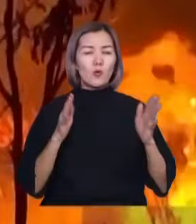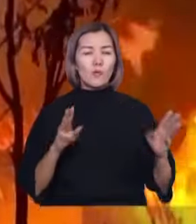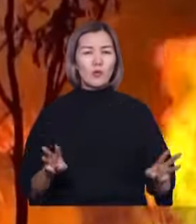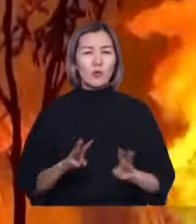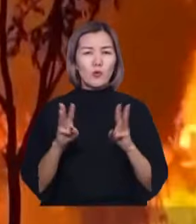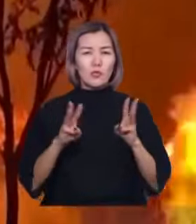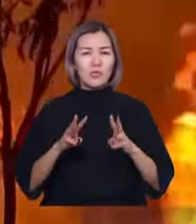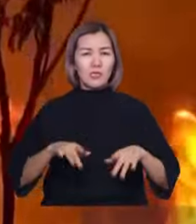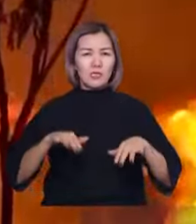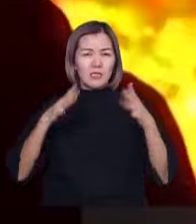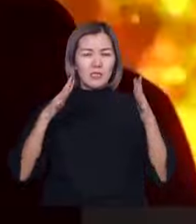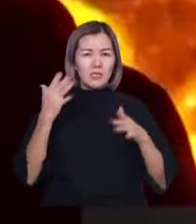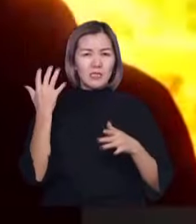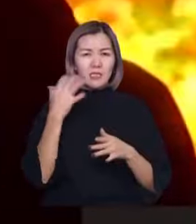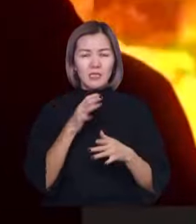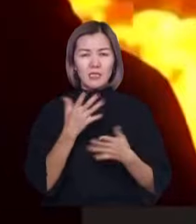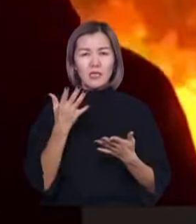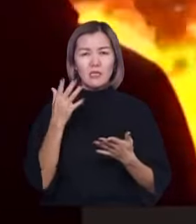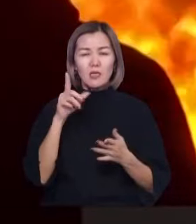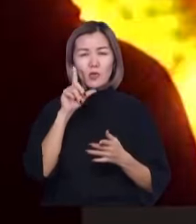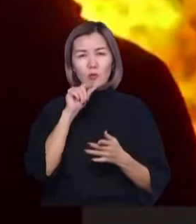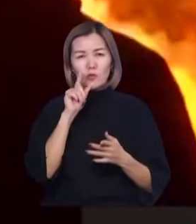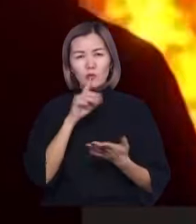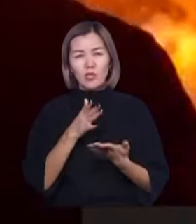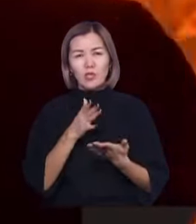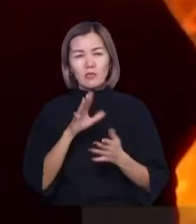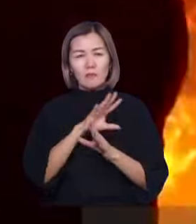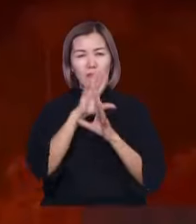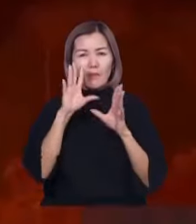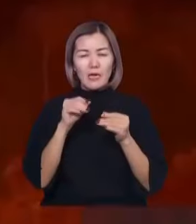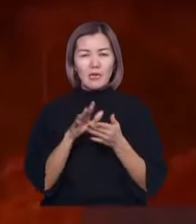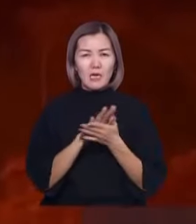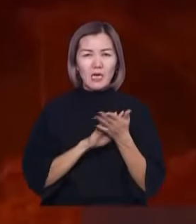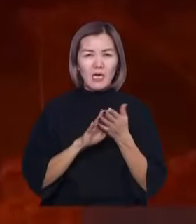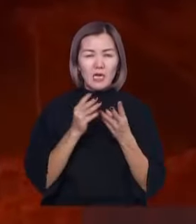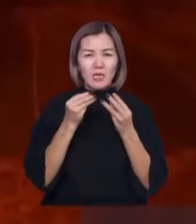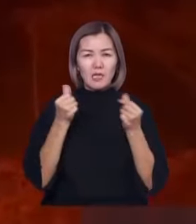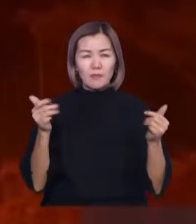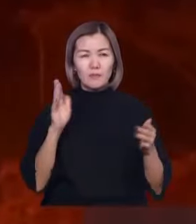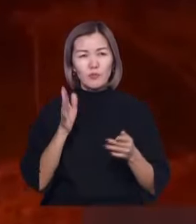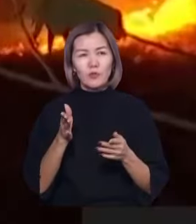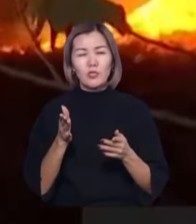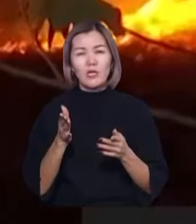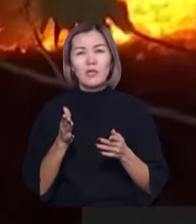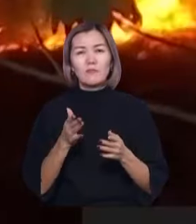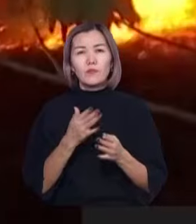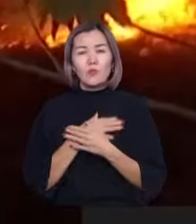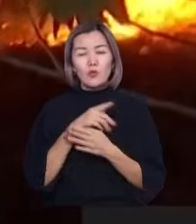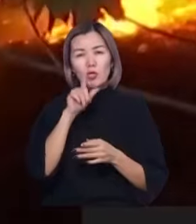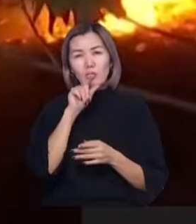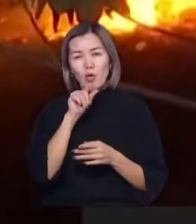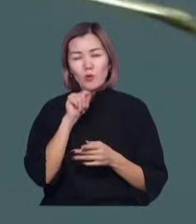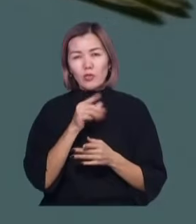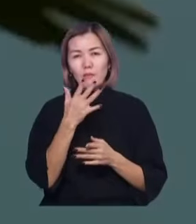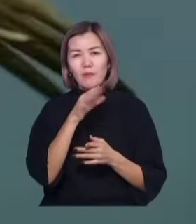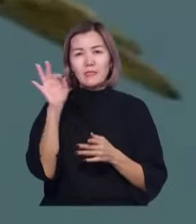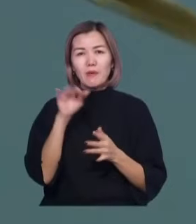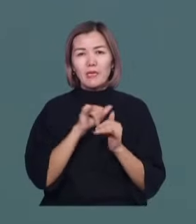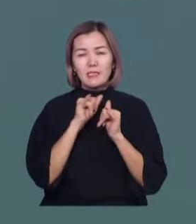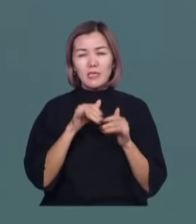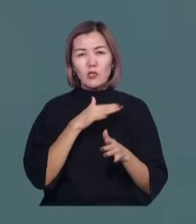мен аптап ыстықтан құстар қырылып жатыр. Мұны Санта Крус аймағының фермерлер қауымдастығы хабарлады. Өлген тауықтар саны 5%-ға артып,